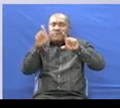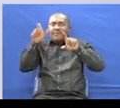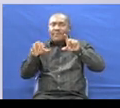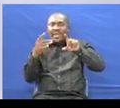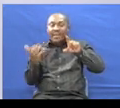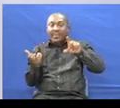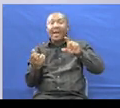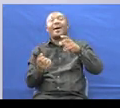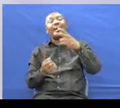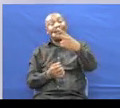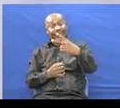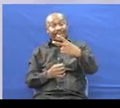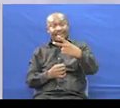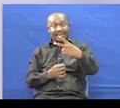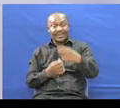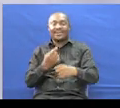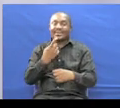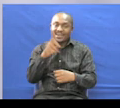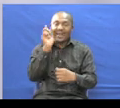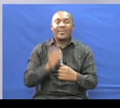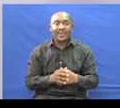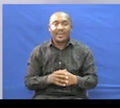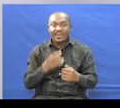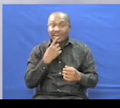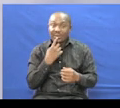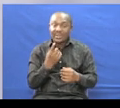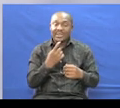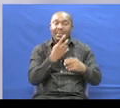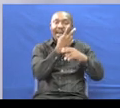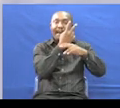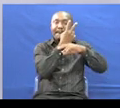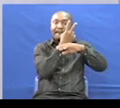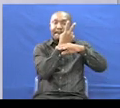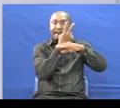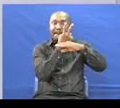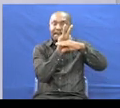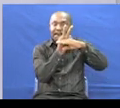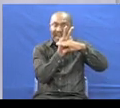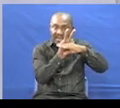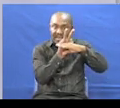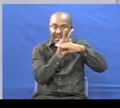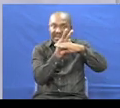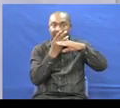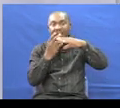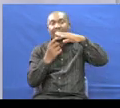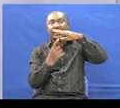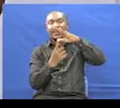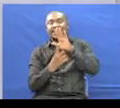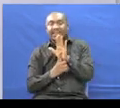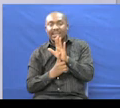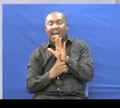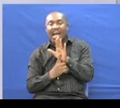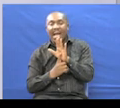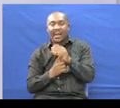2. Kwa hiyo tutasema vyumba viwili vimewekwa kivuli katika vyumba 6.